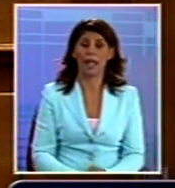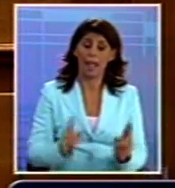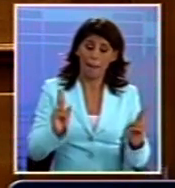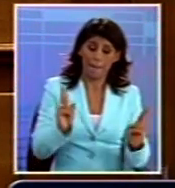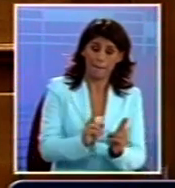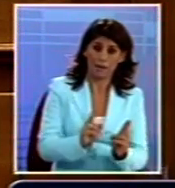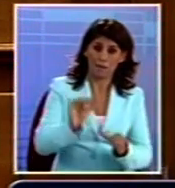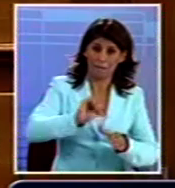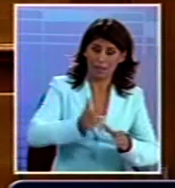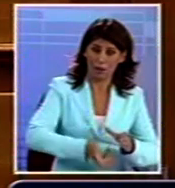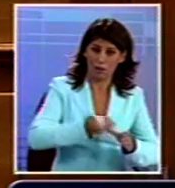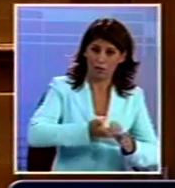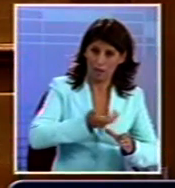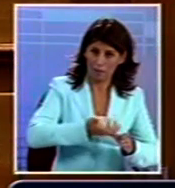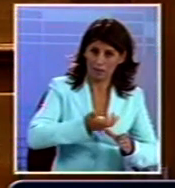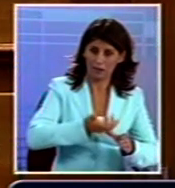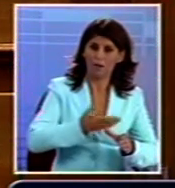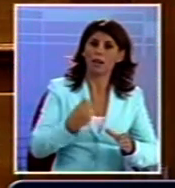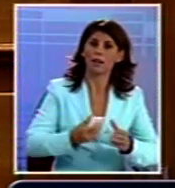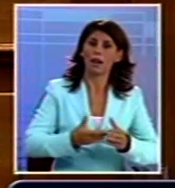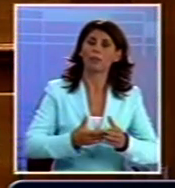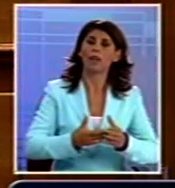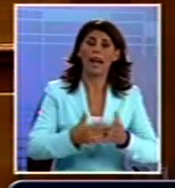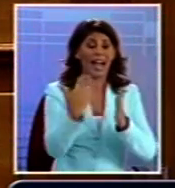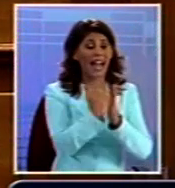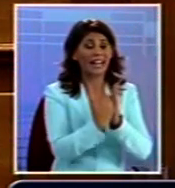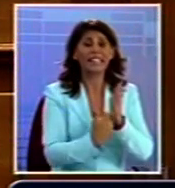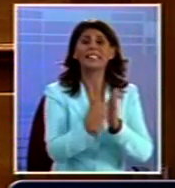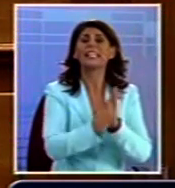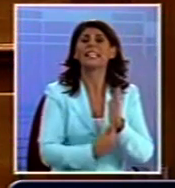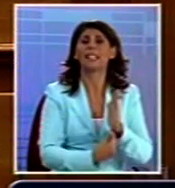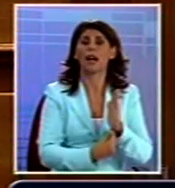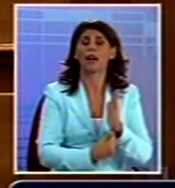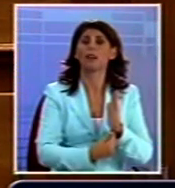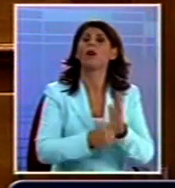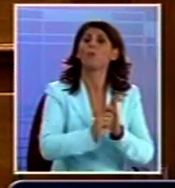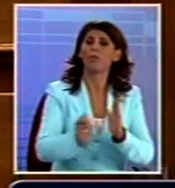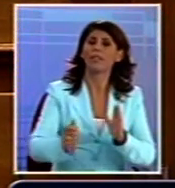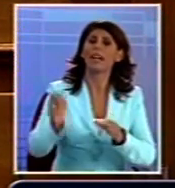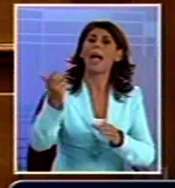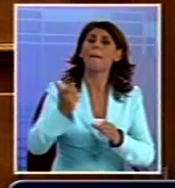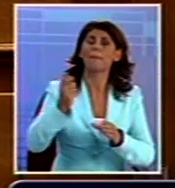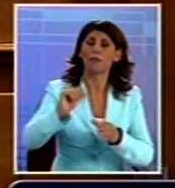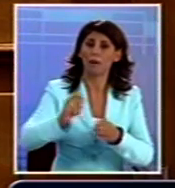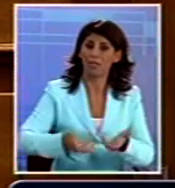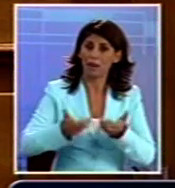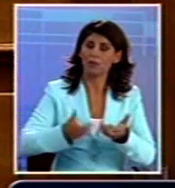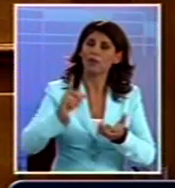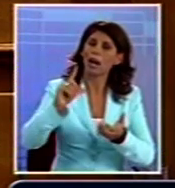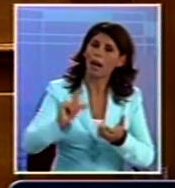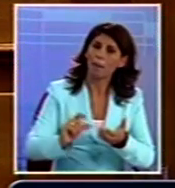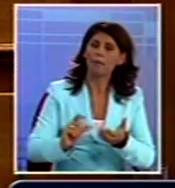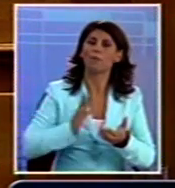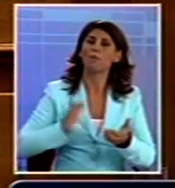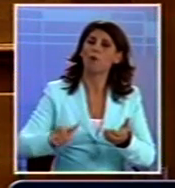μείωση του πετρελαίου θέρμανσης συνοδεύεται από τα διευρυμένα κριτήρια χορήγησης επιδόματος και αυτό οδηγεί και σε χαμηλότερο επίπεδο τους